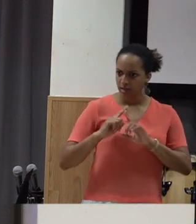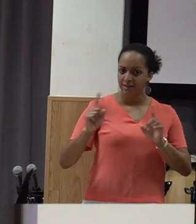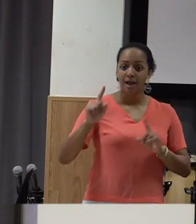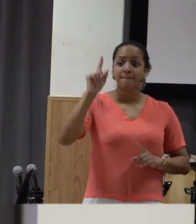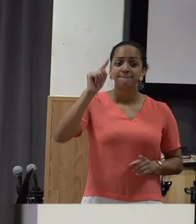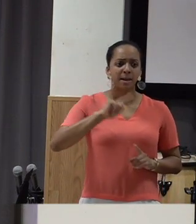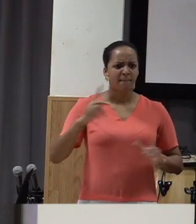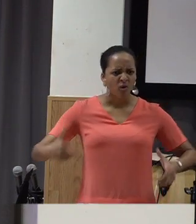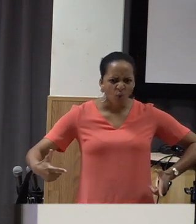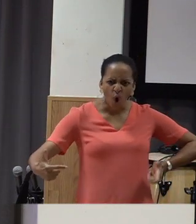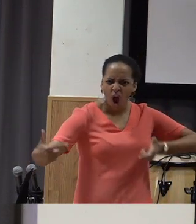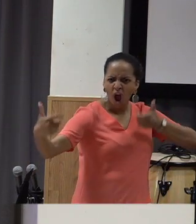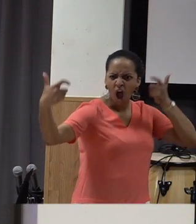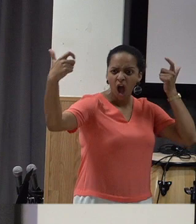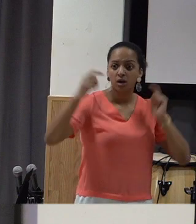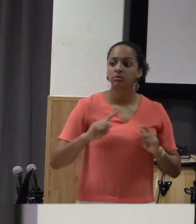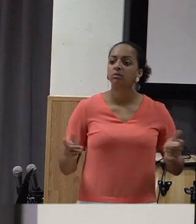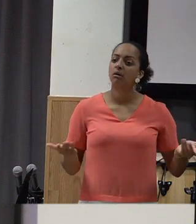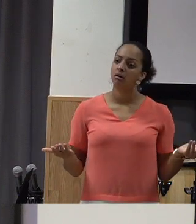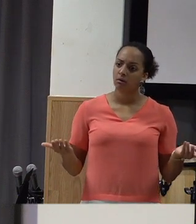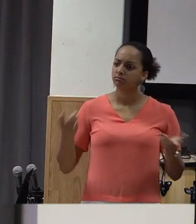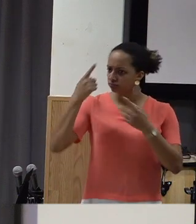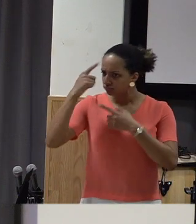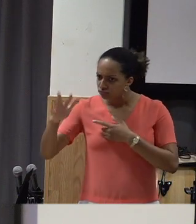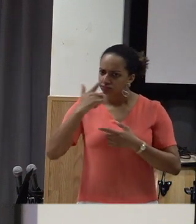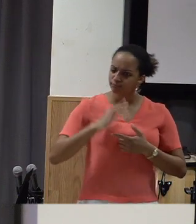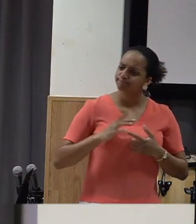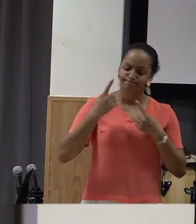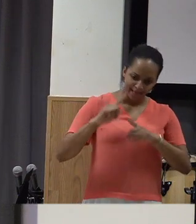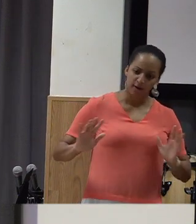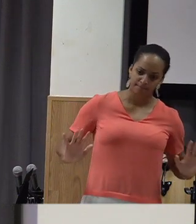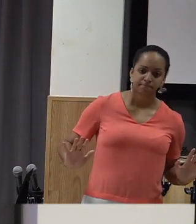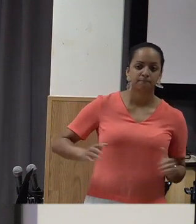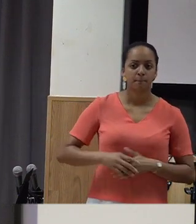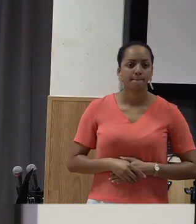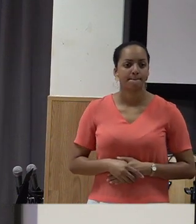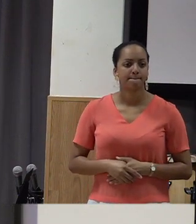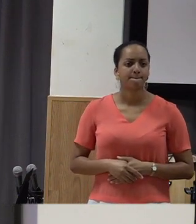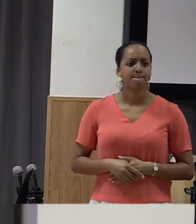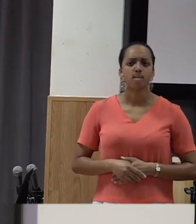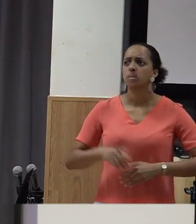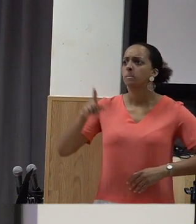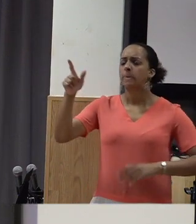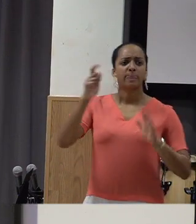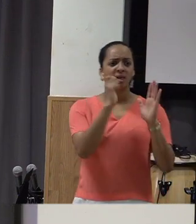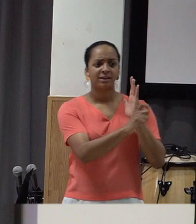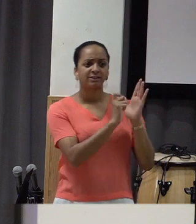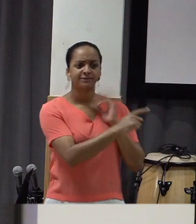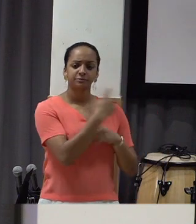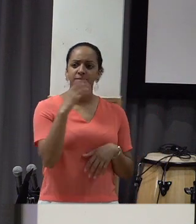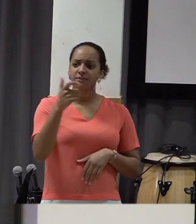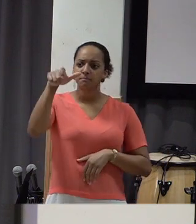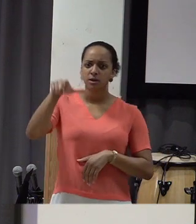dégénère pas. Merci pour ton amen. Il nous est parlé ici de meurtrier dans les deux versets que nous avons lus, et